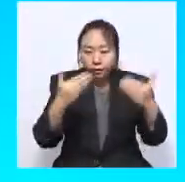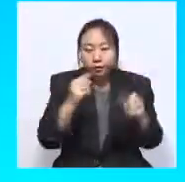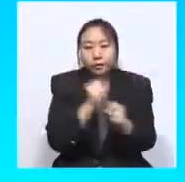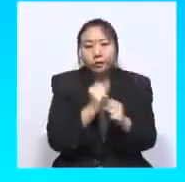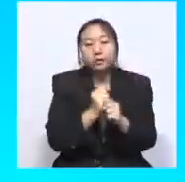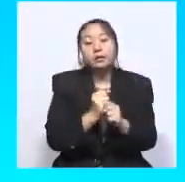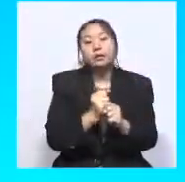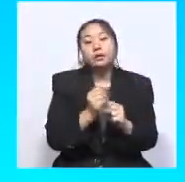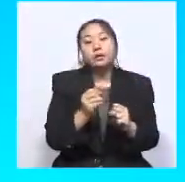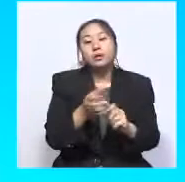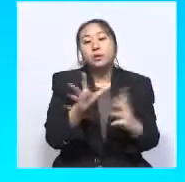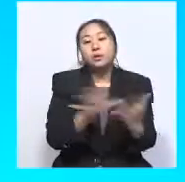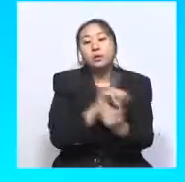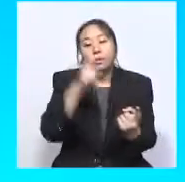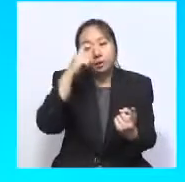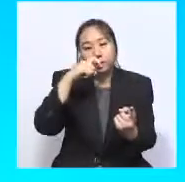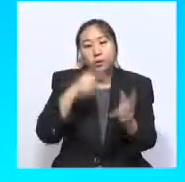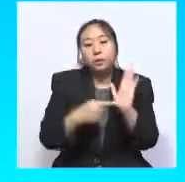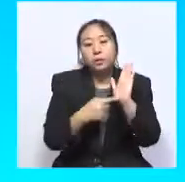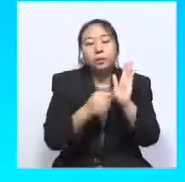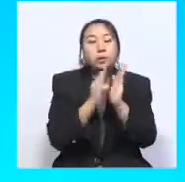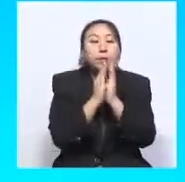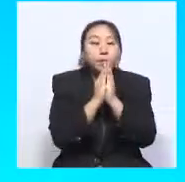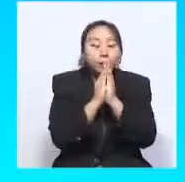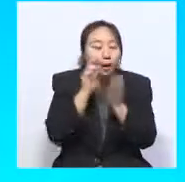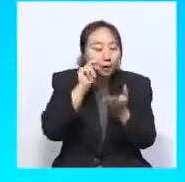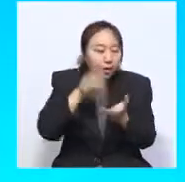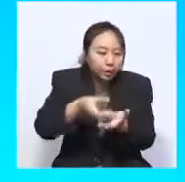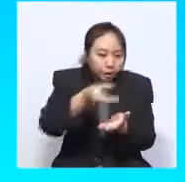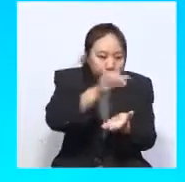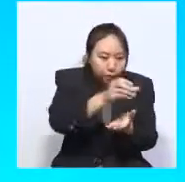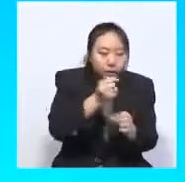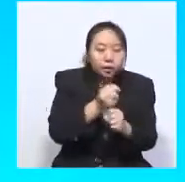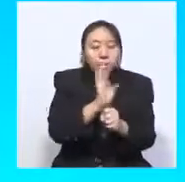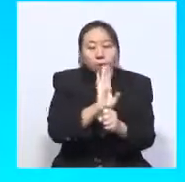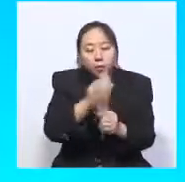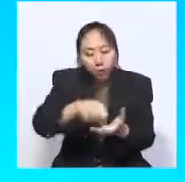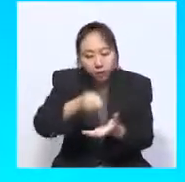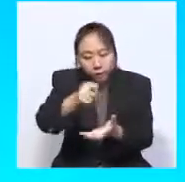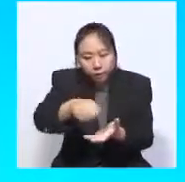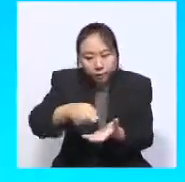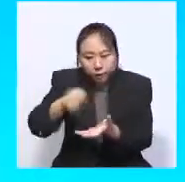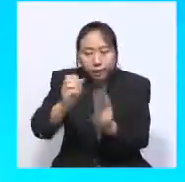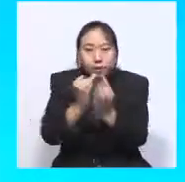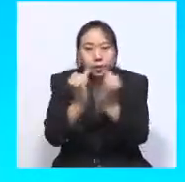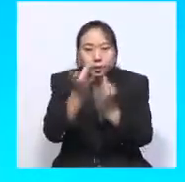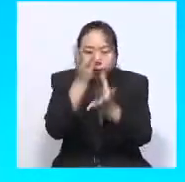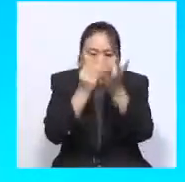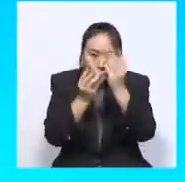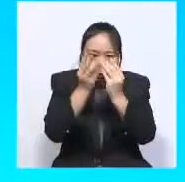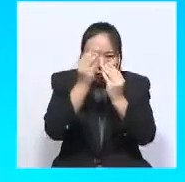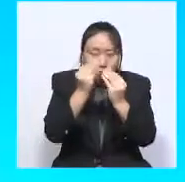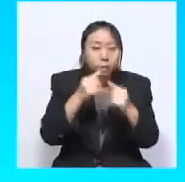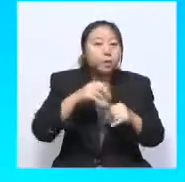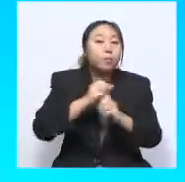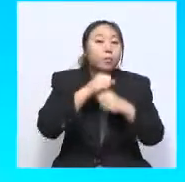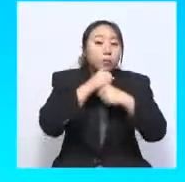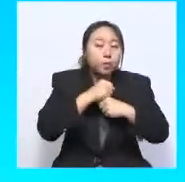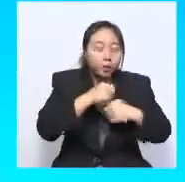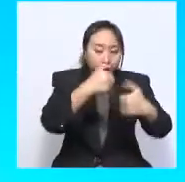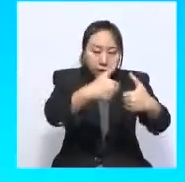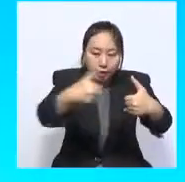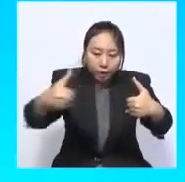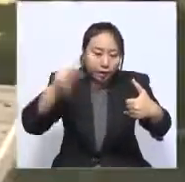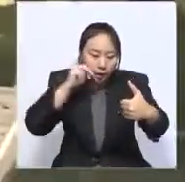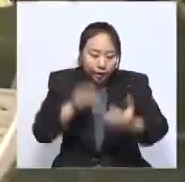ปฏิบัติของไทยอย่างเช่นการสงน้ำพระทำบุญตักบาตรฟังเทศปฏิบัติธรรมรดน้ำขอพรผู้ใหญ่นะคะถือ